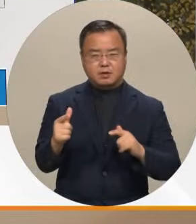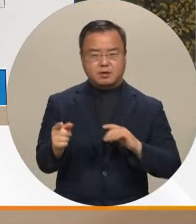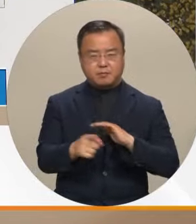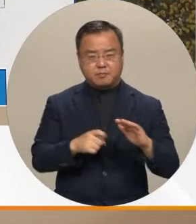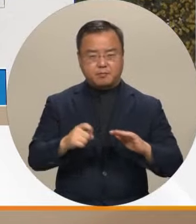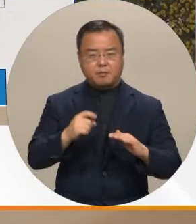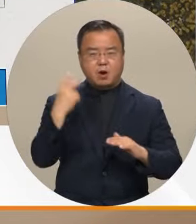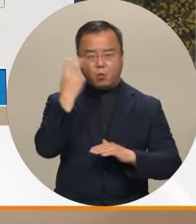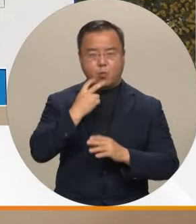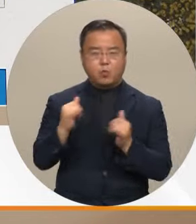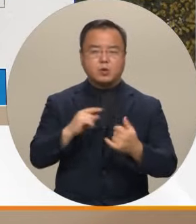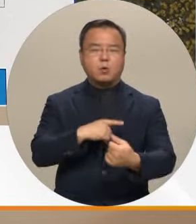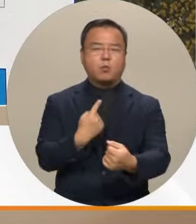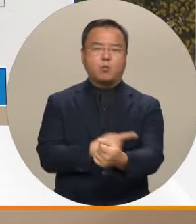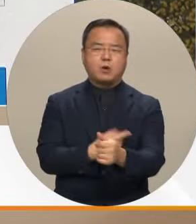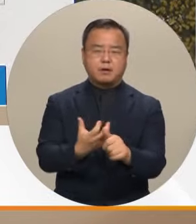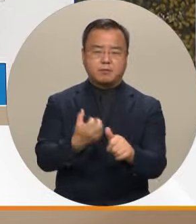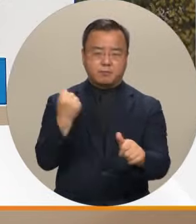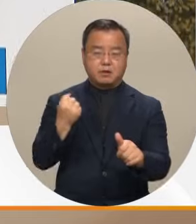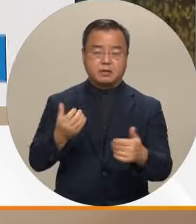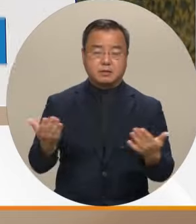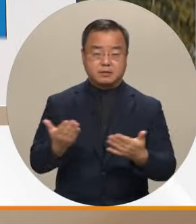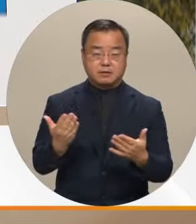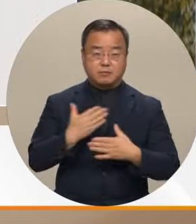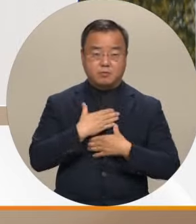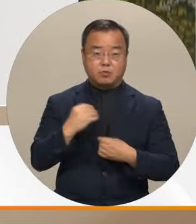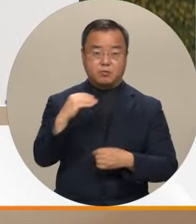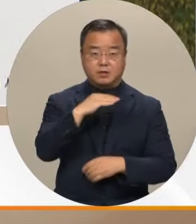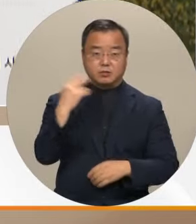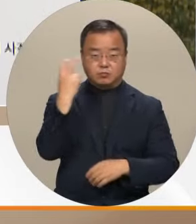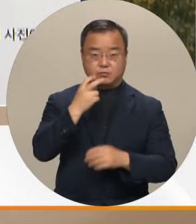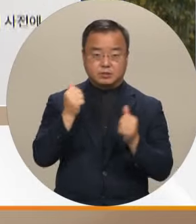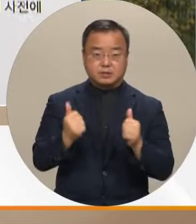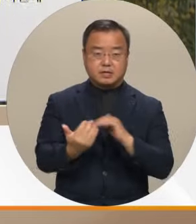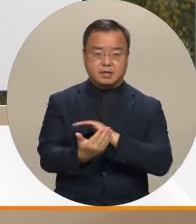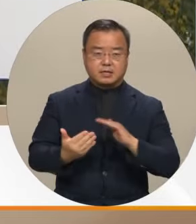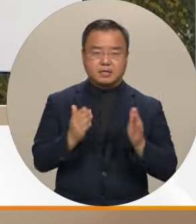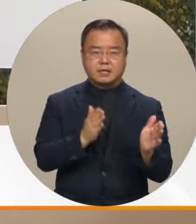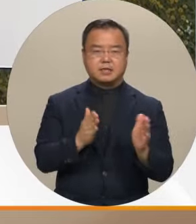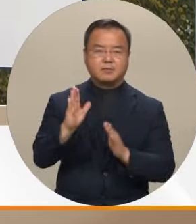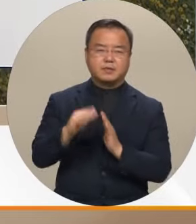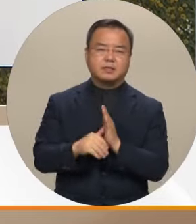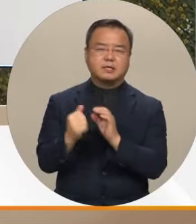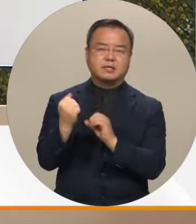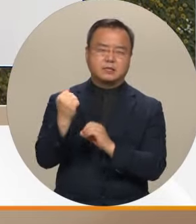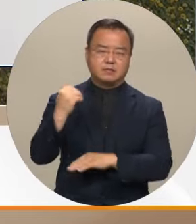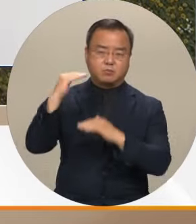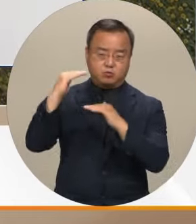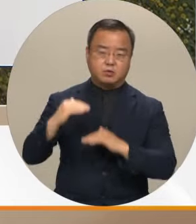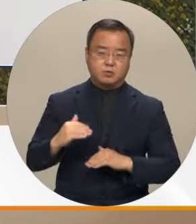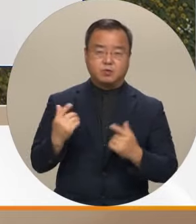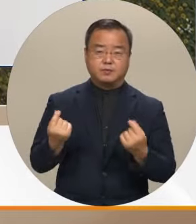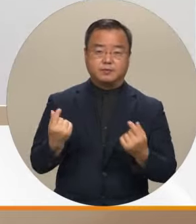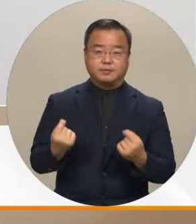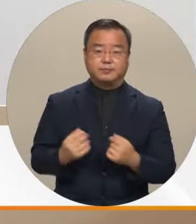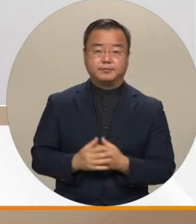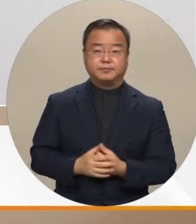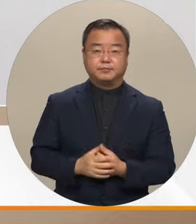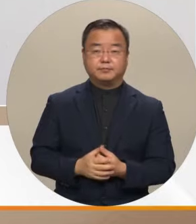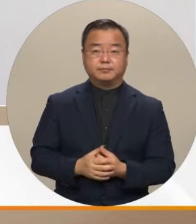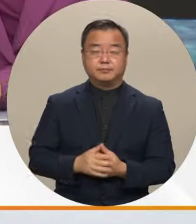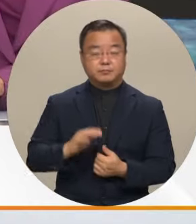건데 어 일반적으로 보안 수준을 진단한다 그나 미리 예비할 때 이런 부분들은 기본으로 들어가는 항목들로 보시면 됩니다네